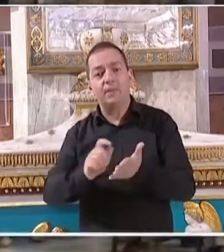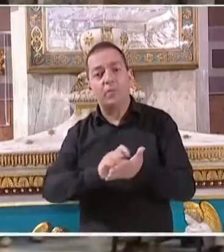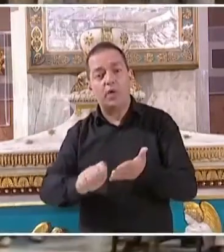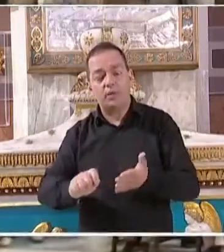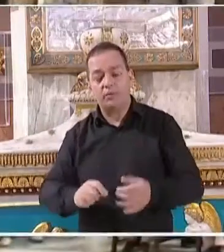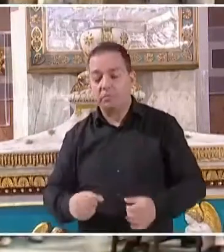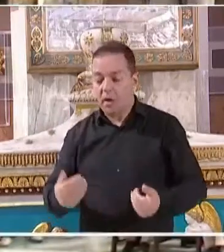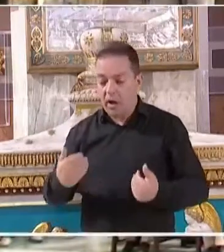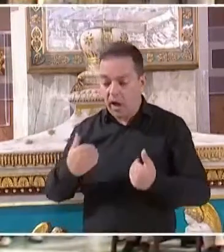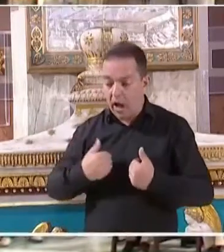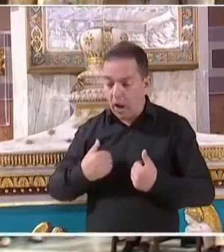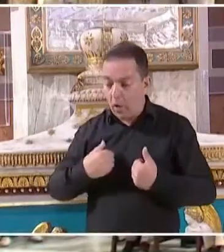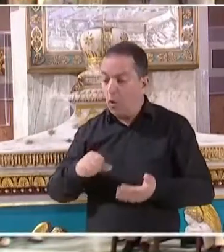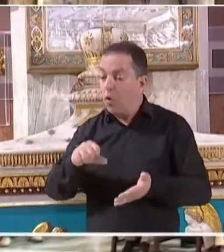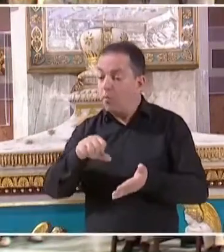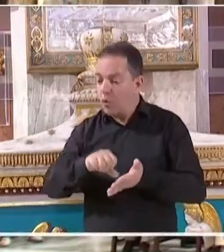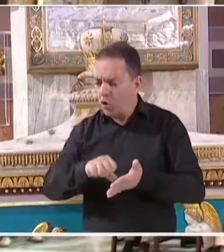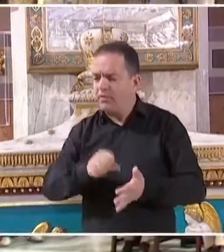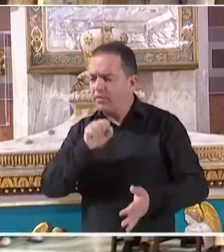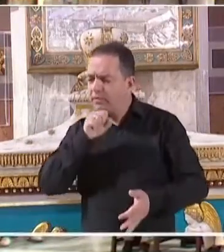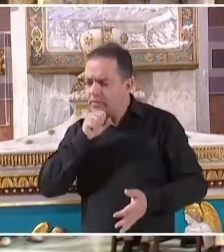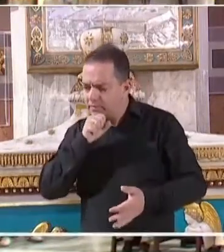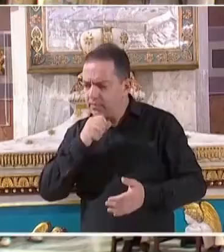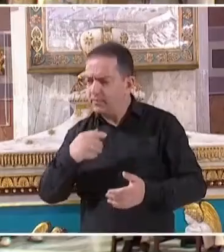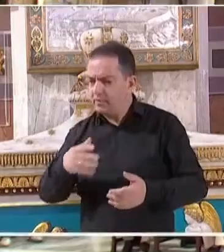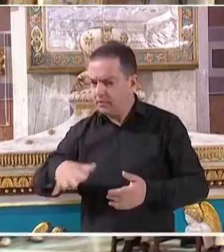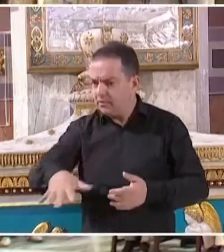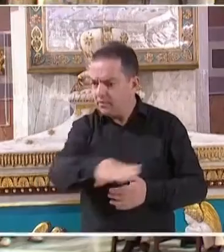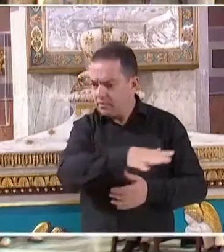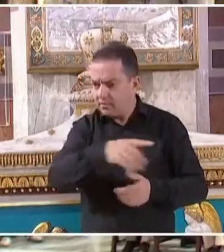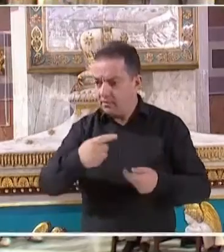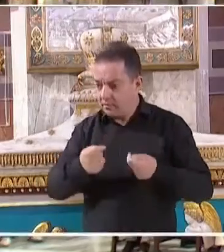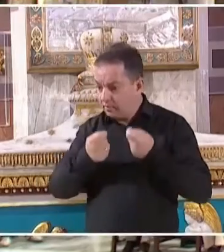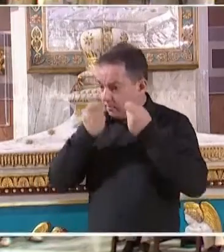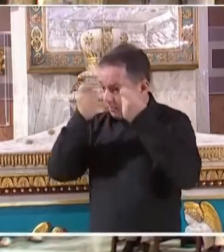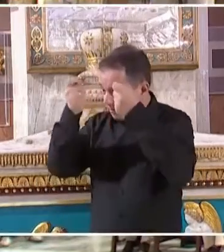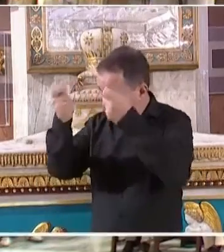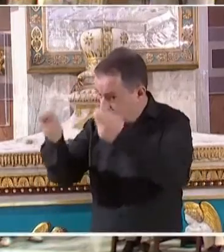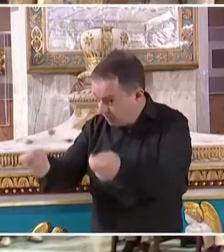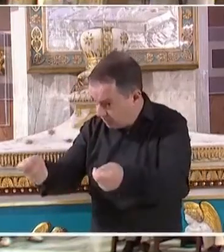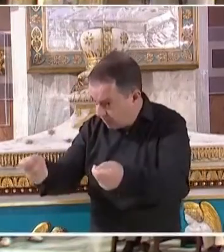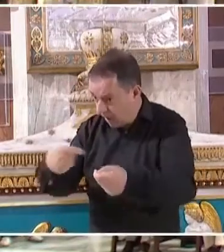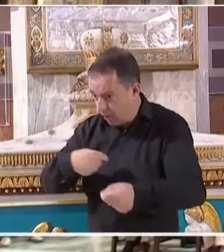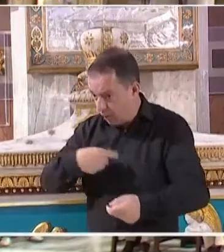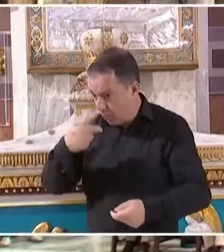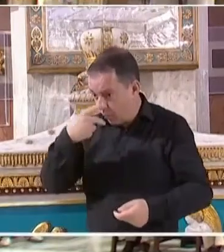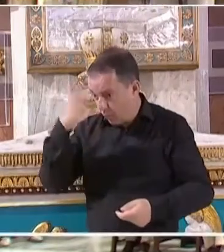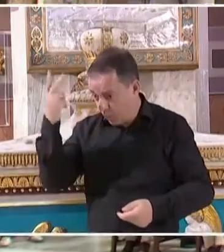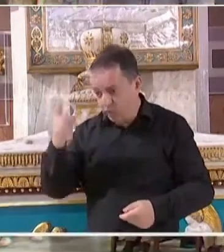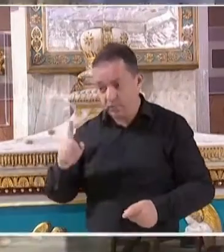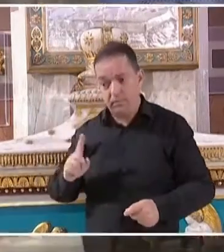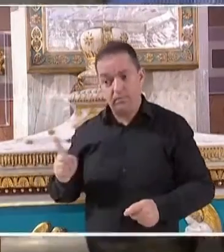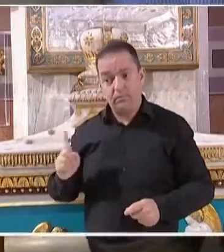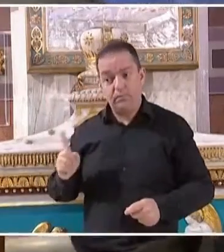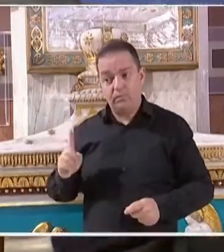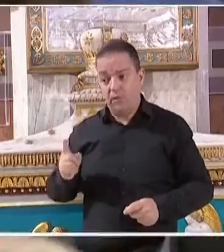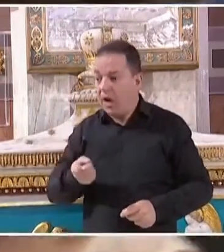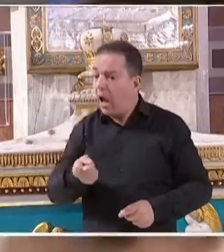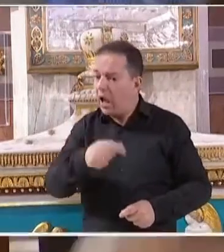δε την πόλην σιδούνε, ούτε μον εστίν, ούτ' άλλου